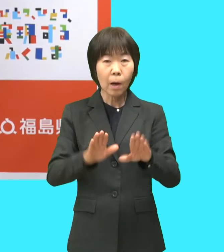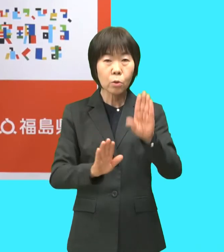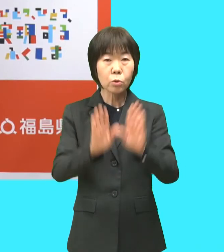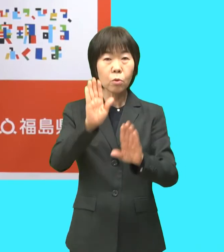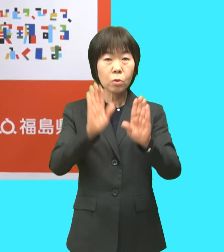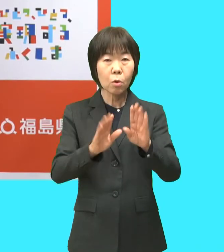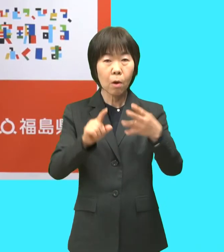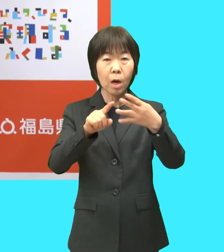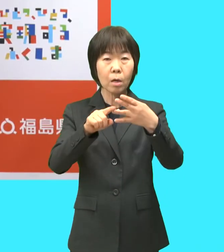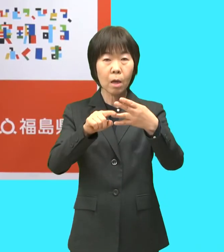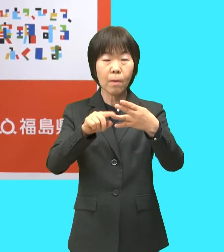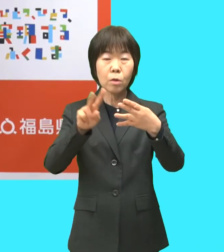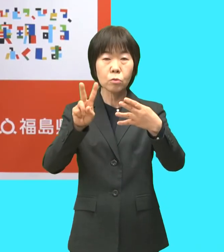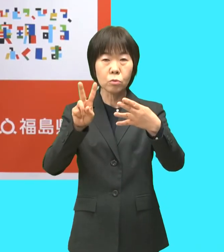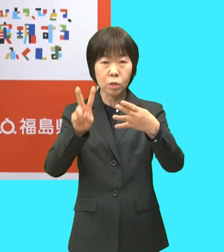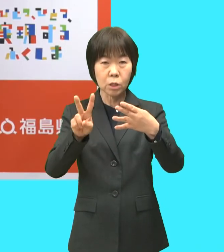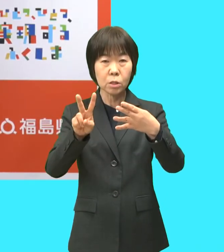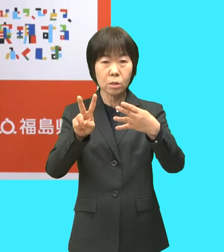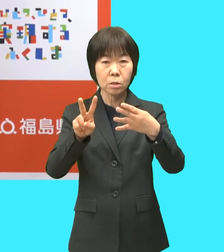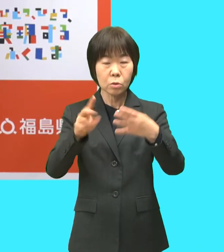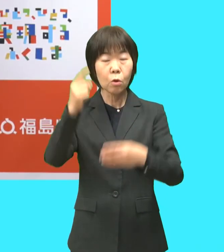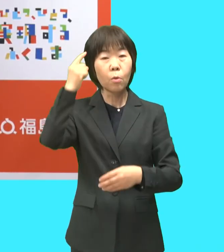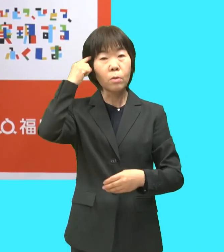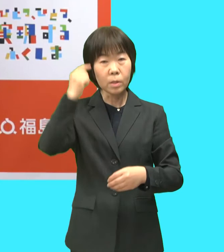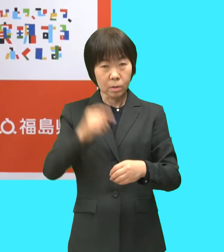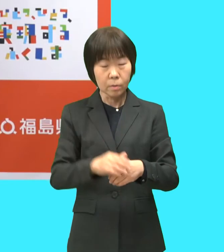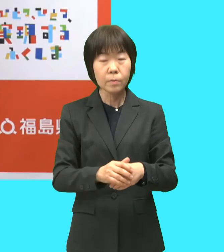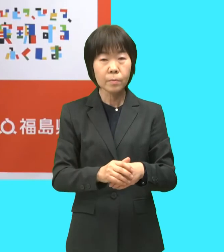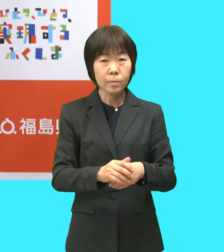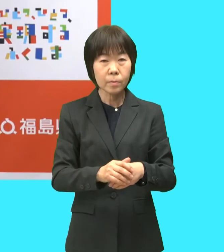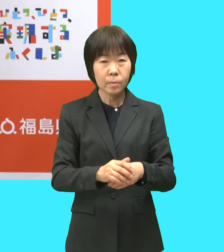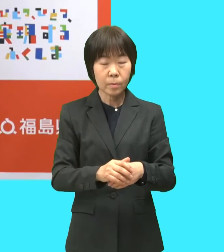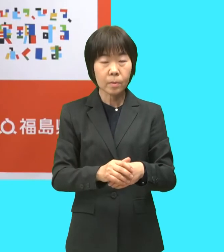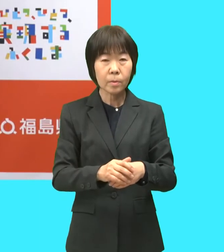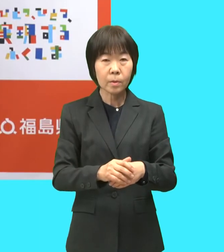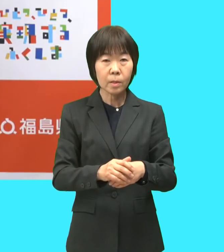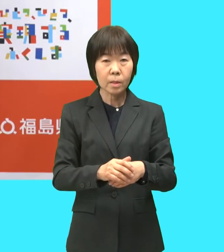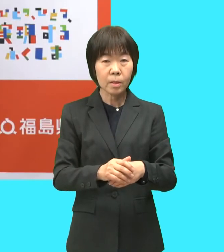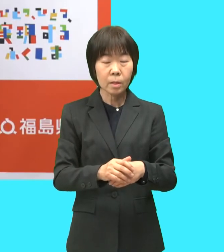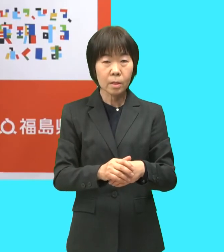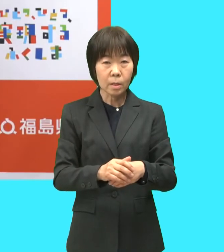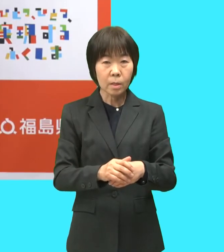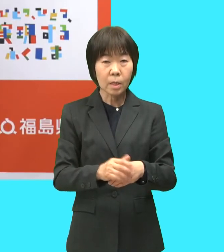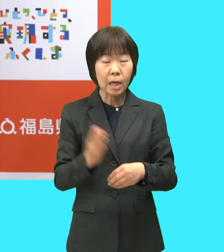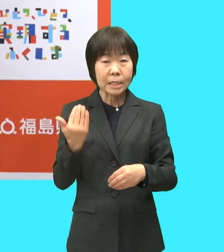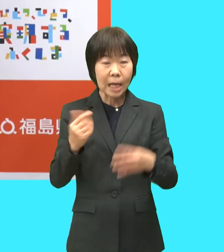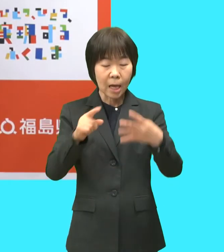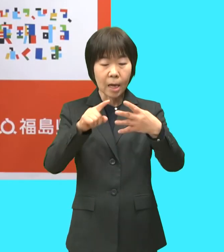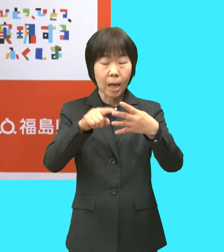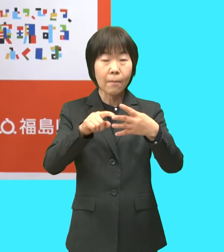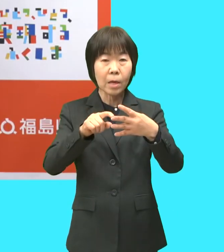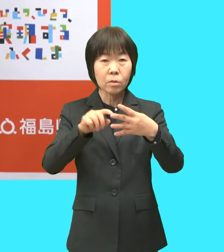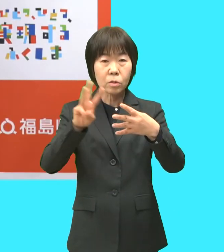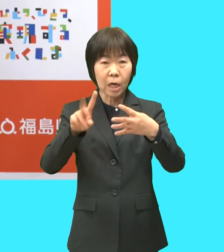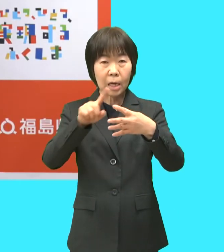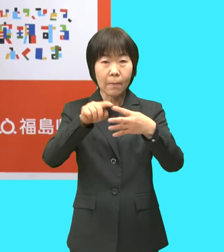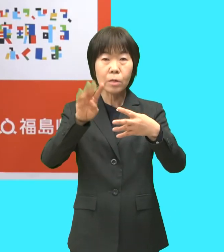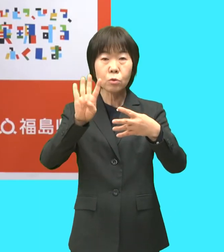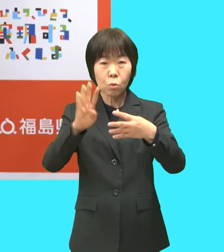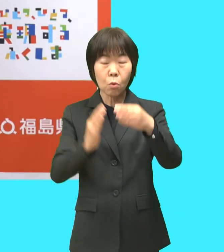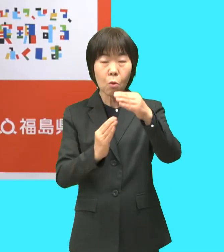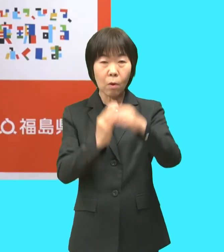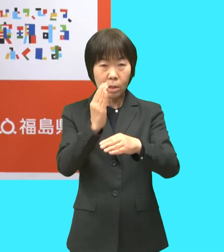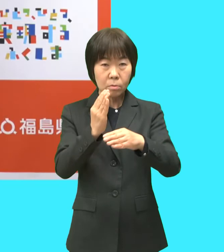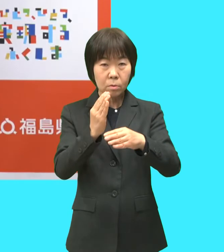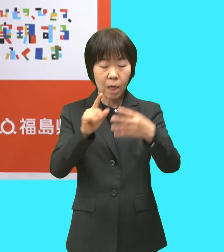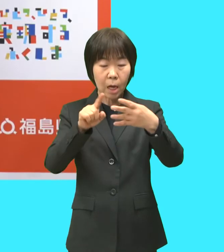はやはりステージ2相当と言えるかと思います。また以前ですね、ステージ3、ステージ4を超えるということでステ